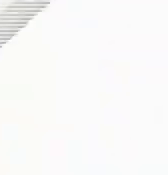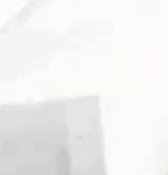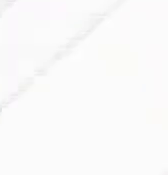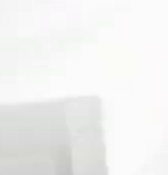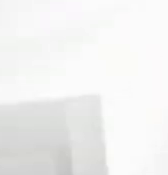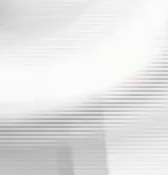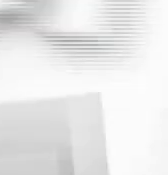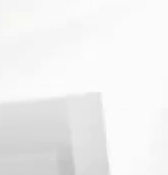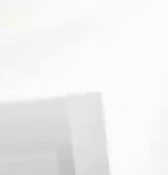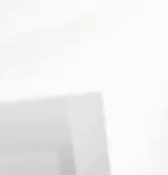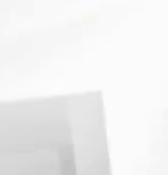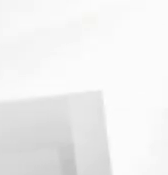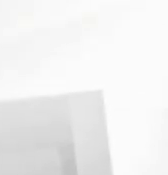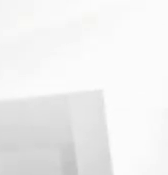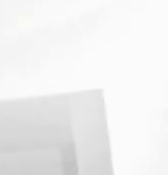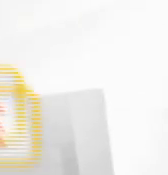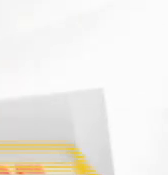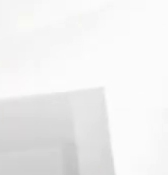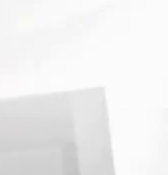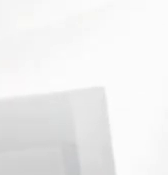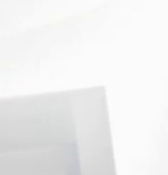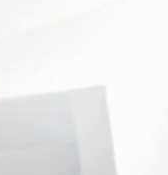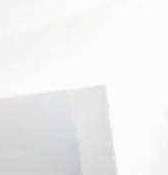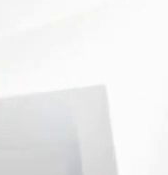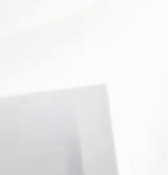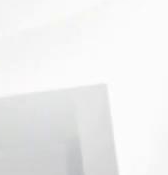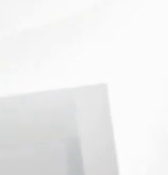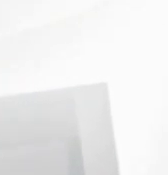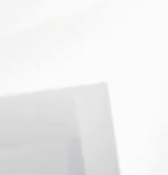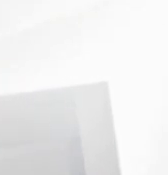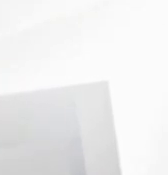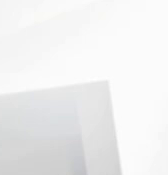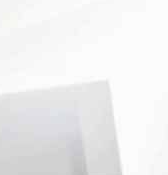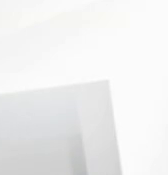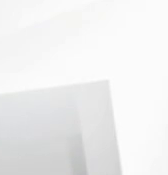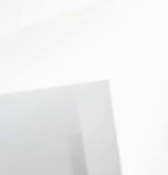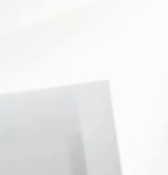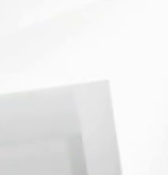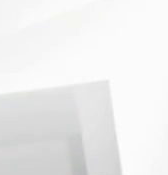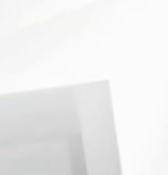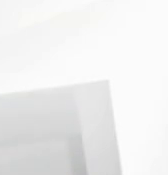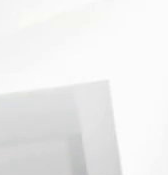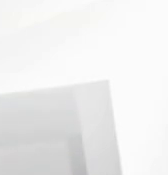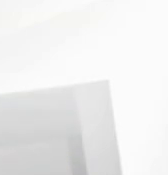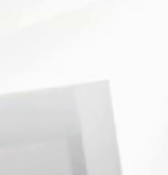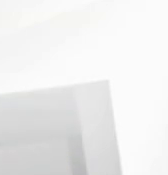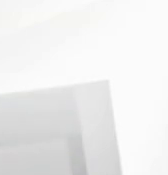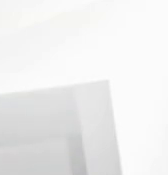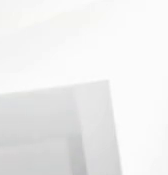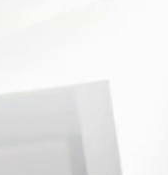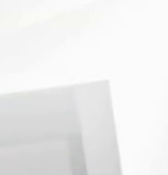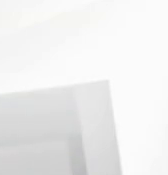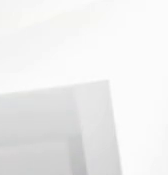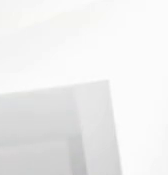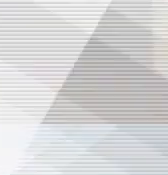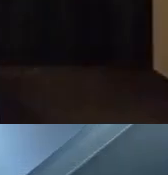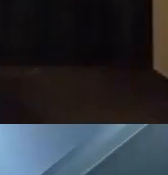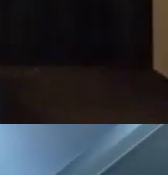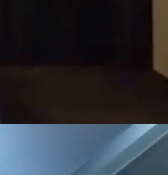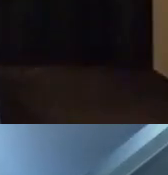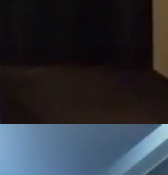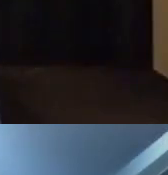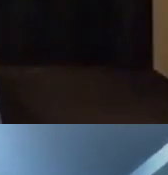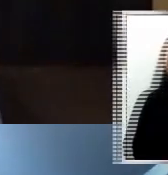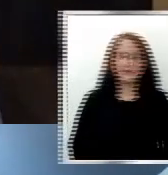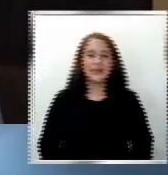Ang ulat panahon ni GMA resident meteorologist Nathaniel Mangtani Cruz. O mga